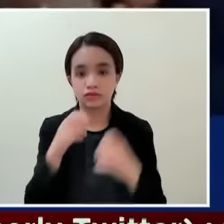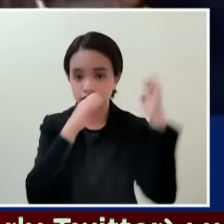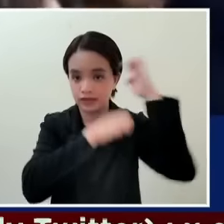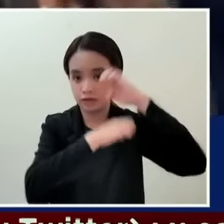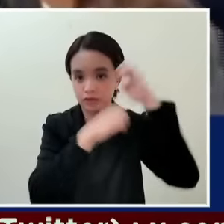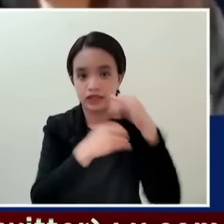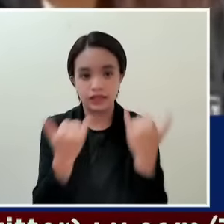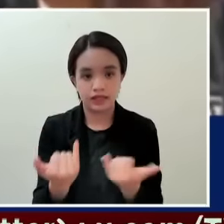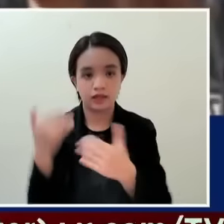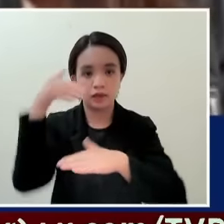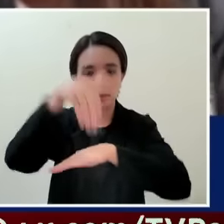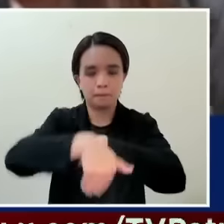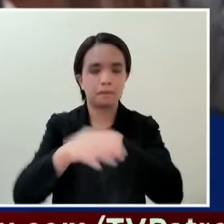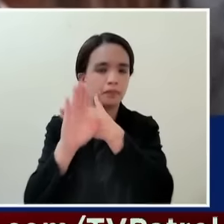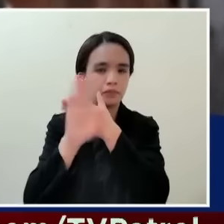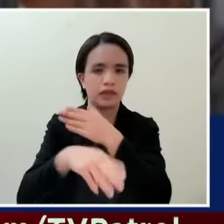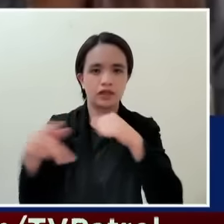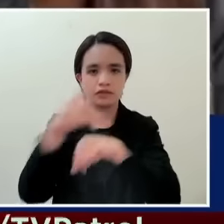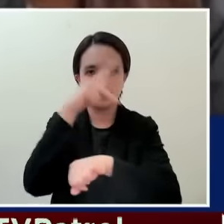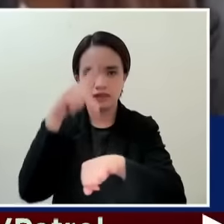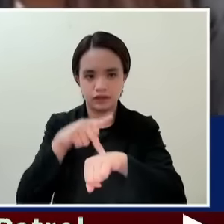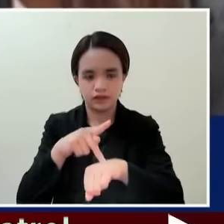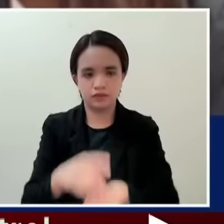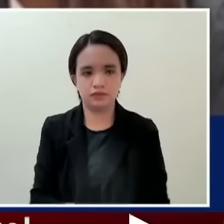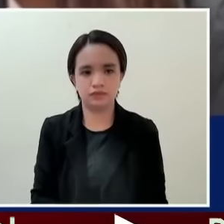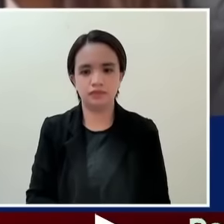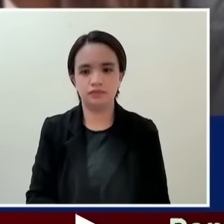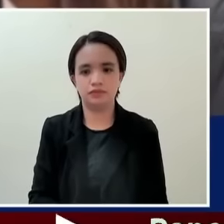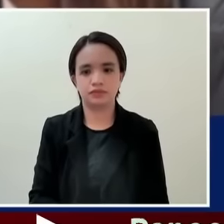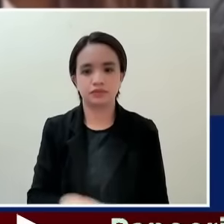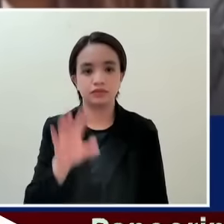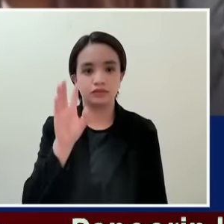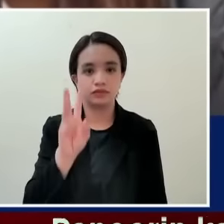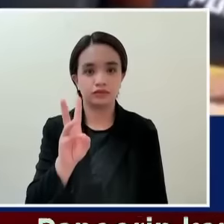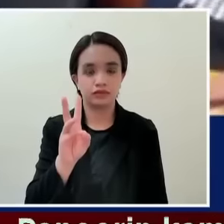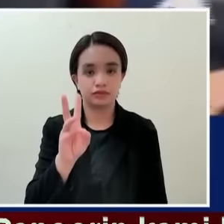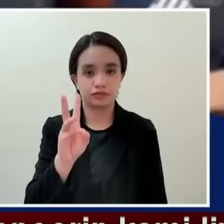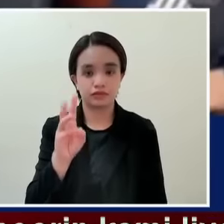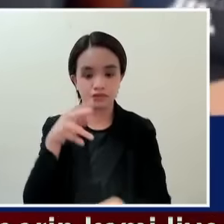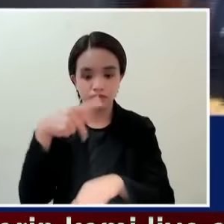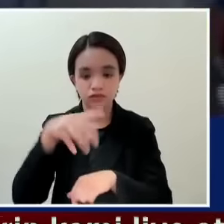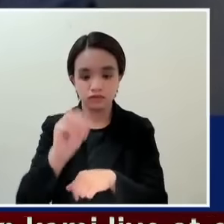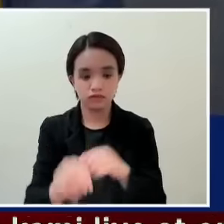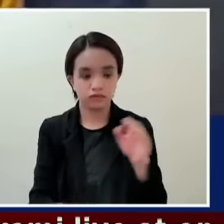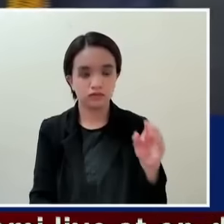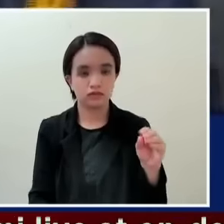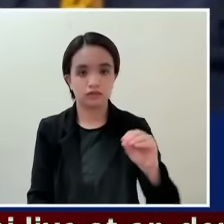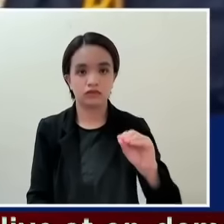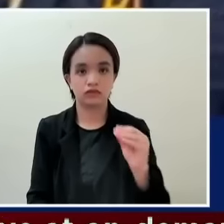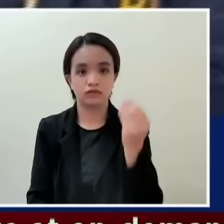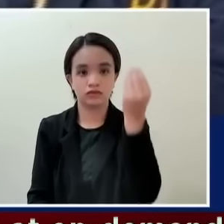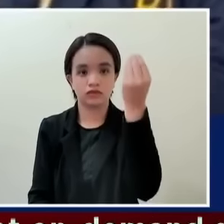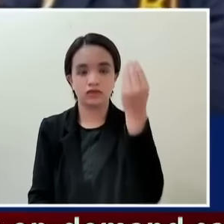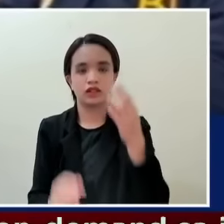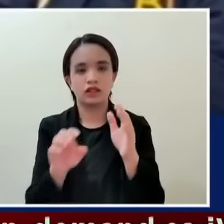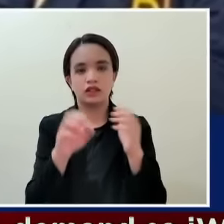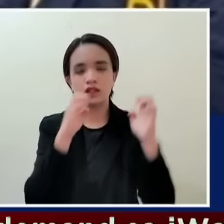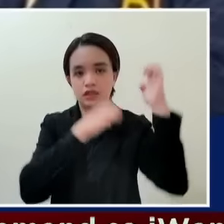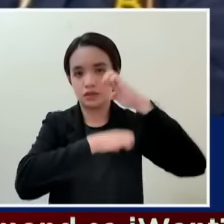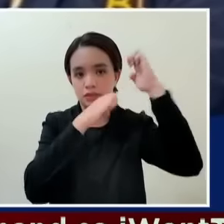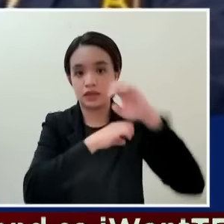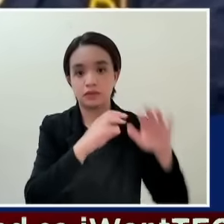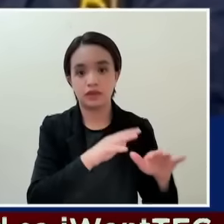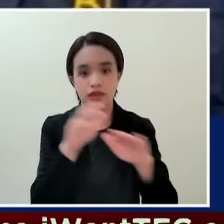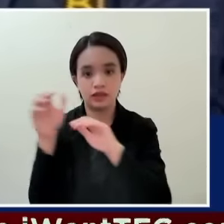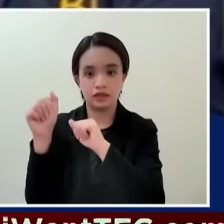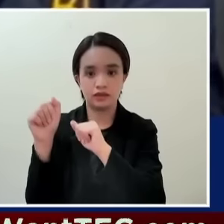ay balik bansa na ang dating alkalde. Alas 6 ng gabi dito sa Jakarta, nakatakdang umalis ng chartered plane na sasakyan ni Go pabalik